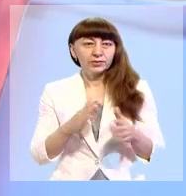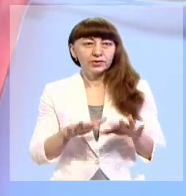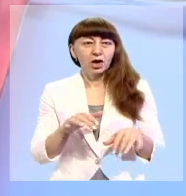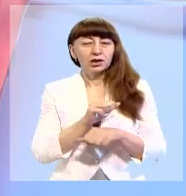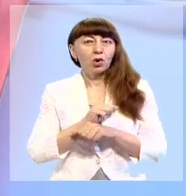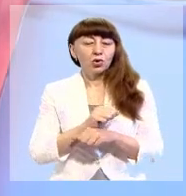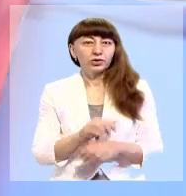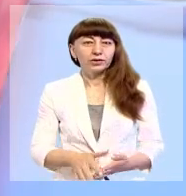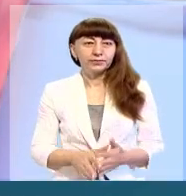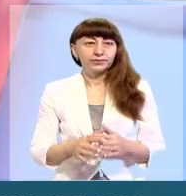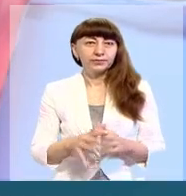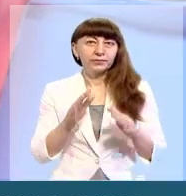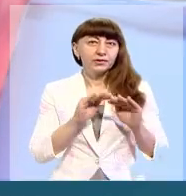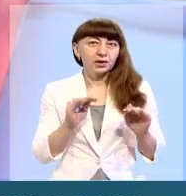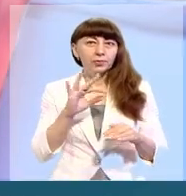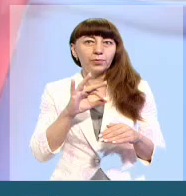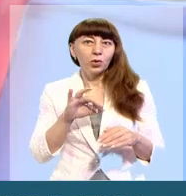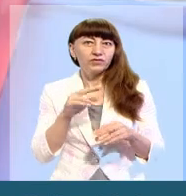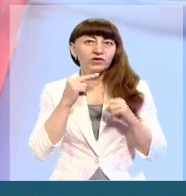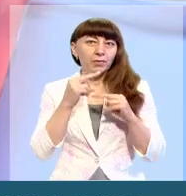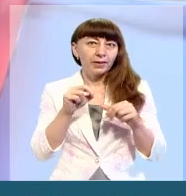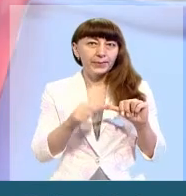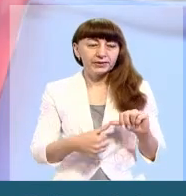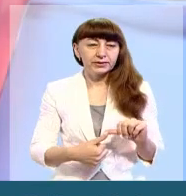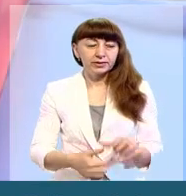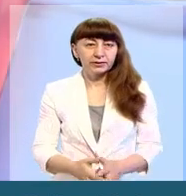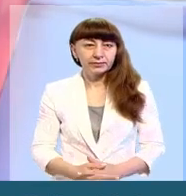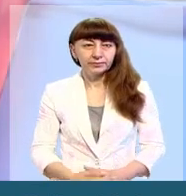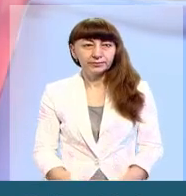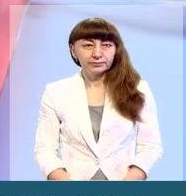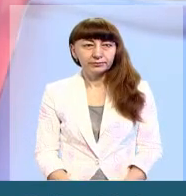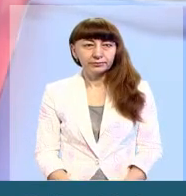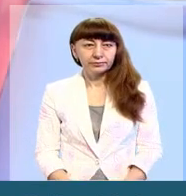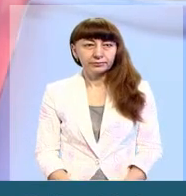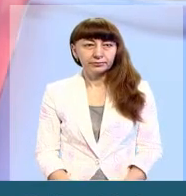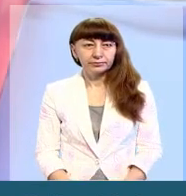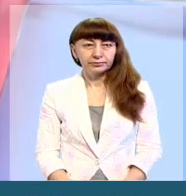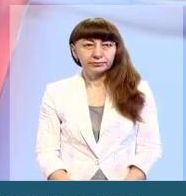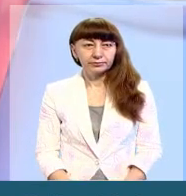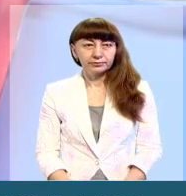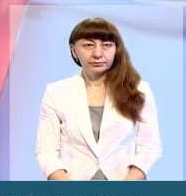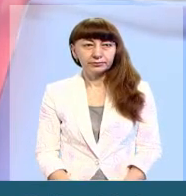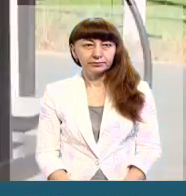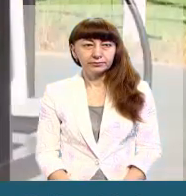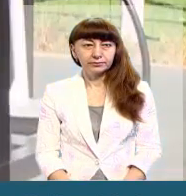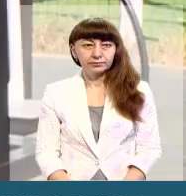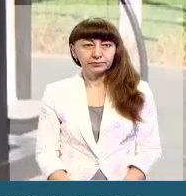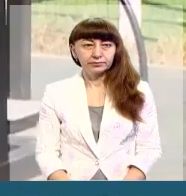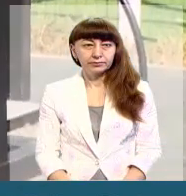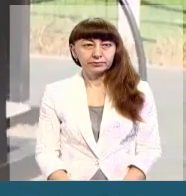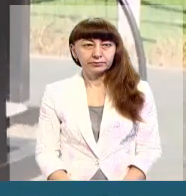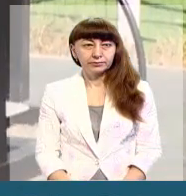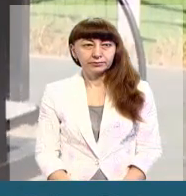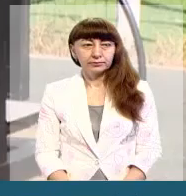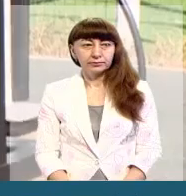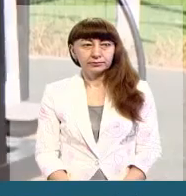балалар алаңы салынбаған еді. Тек темір терсектер болған. Ол балалардың өмірі үшін қауіпті еді. Алаңда айтынбыз, ал қазір бәрі ұнайды. Нөмірі